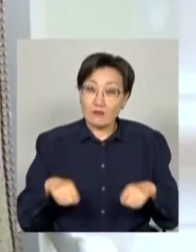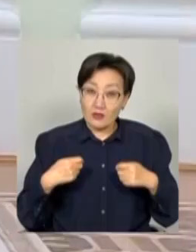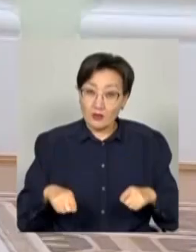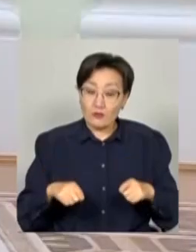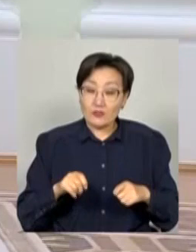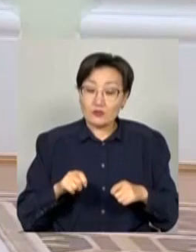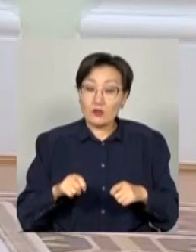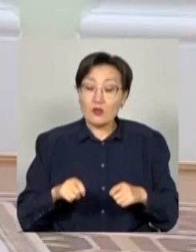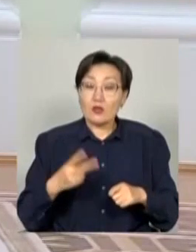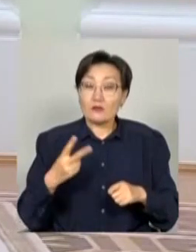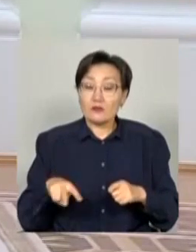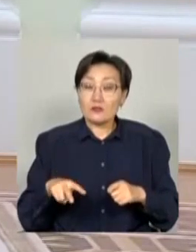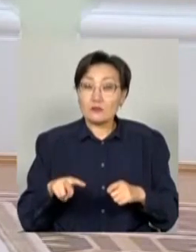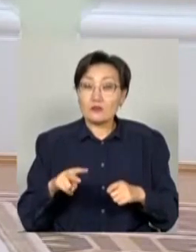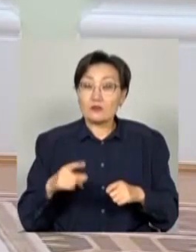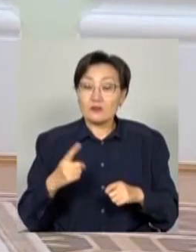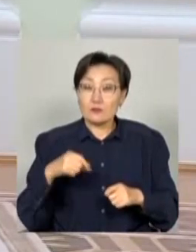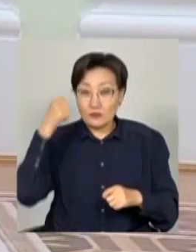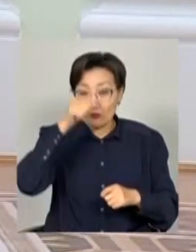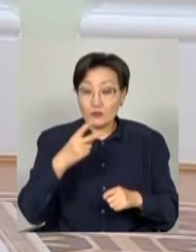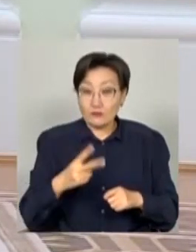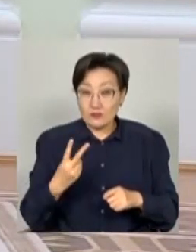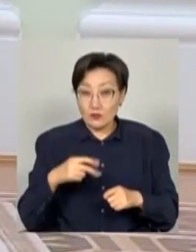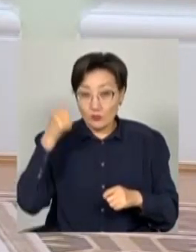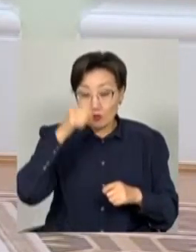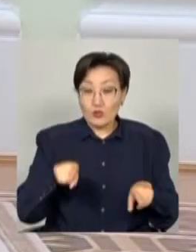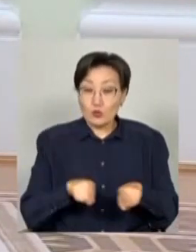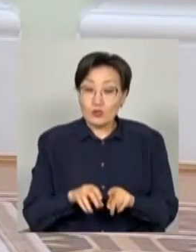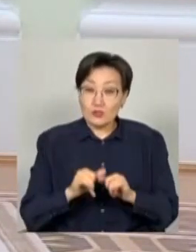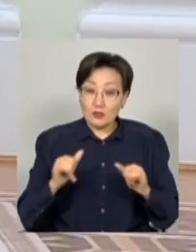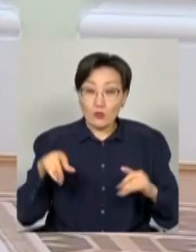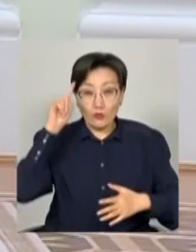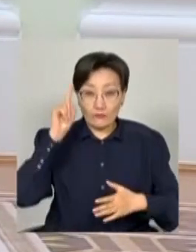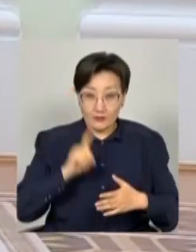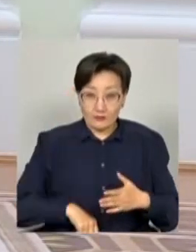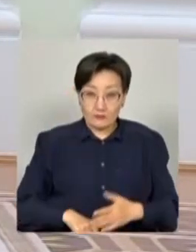2021 году, в 2022 году он тоже растет уверенно.